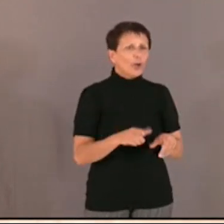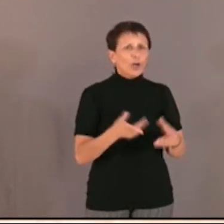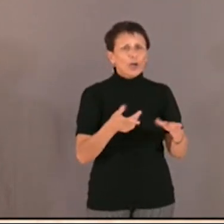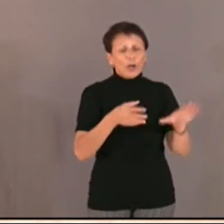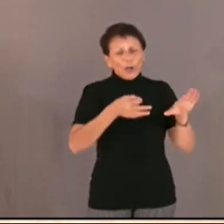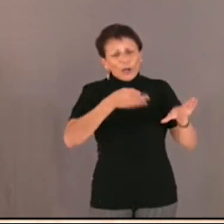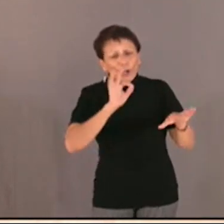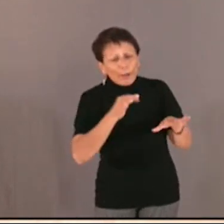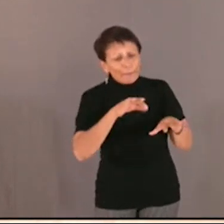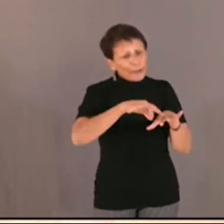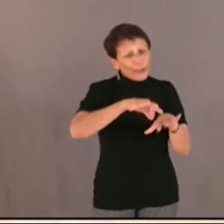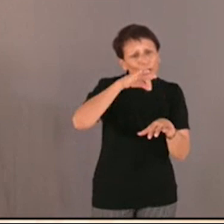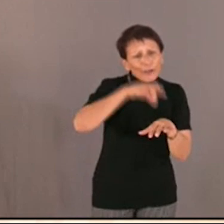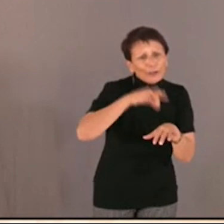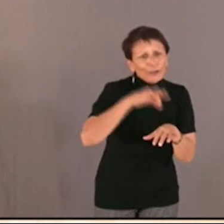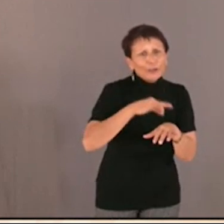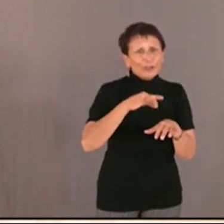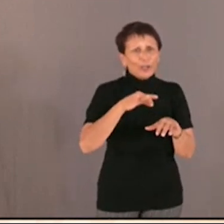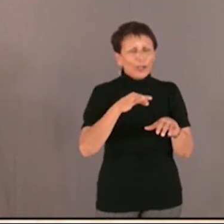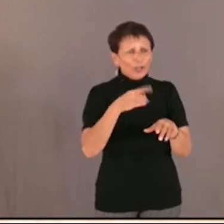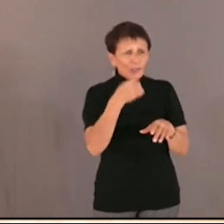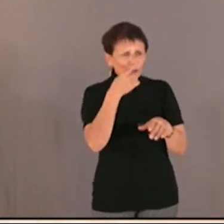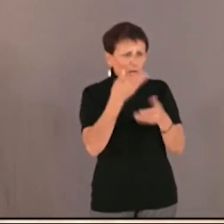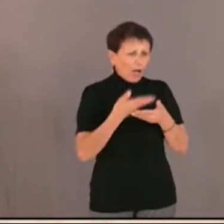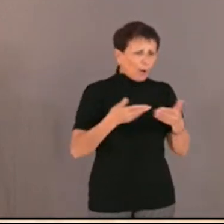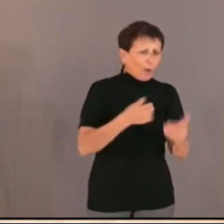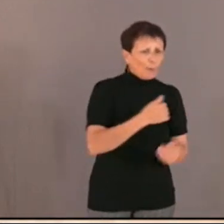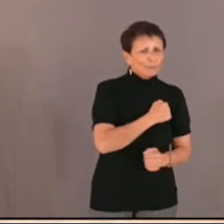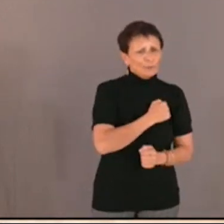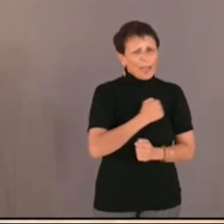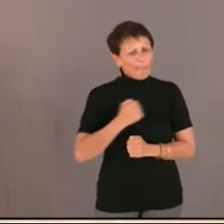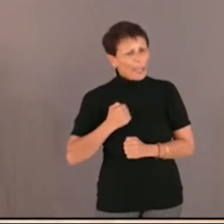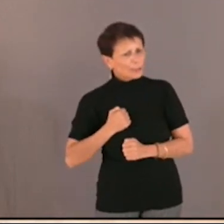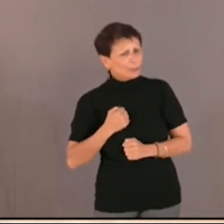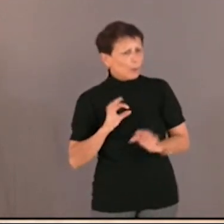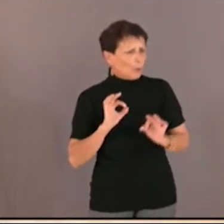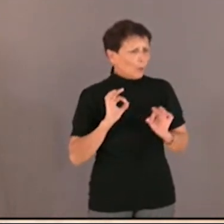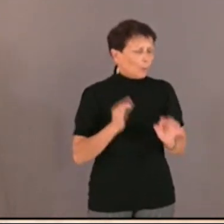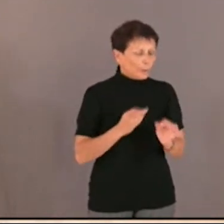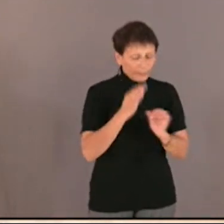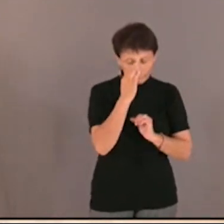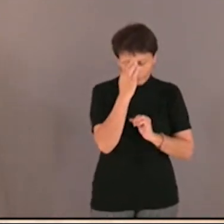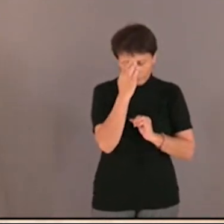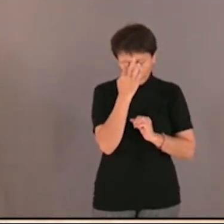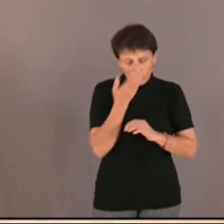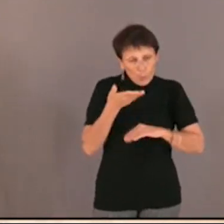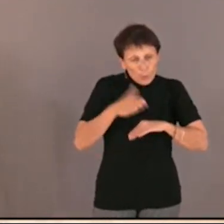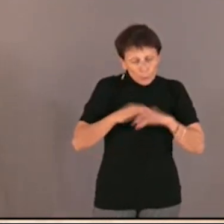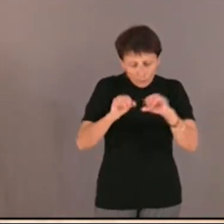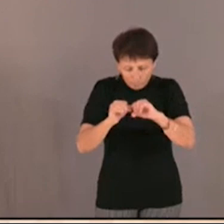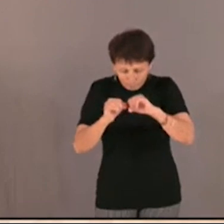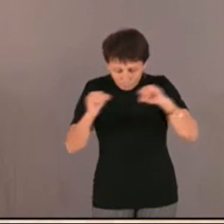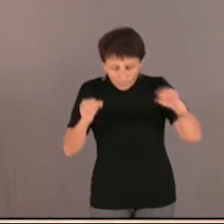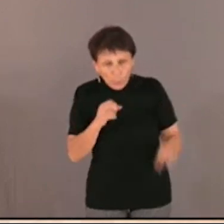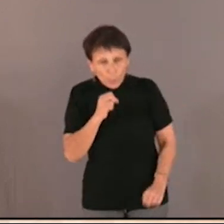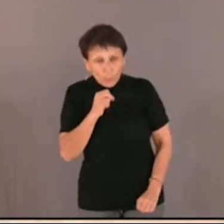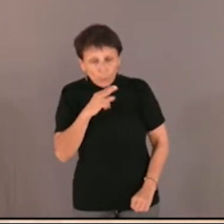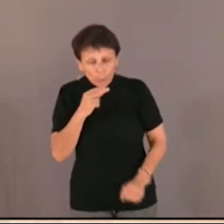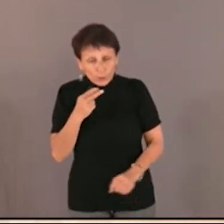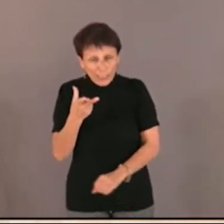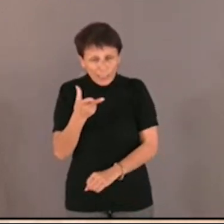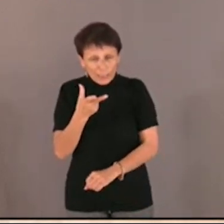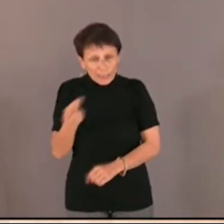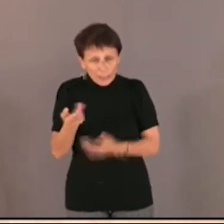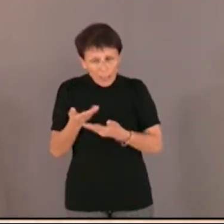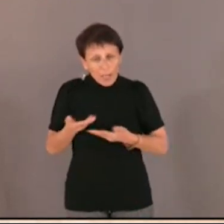d'un café, d'un thé, dans un moment convivial, sans prendre la mesure de l'urgence, de la gravité de